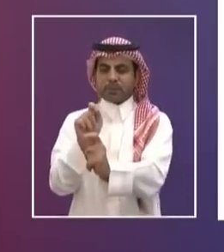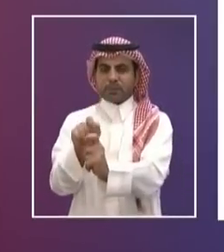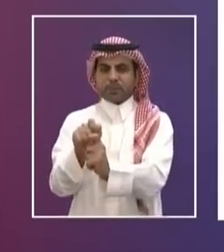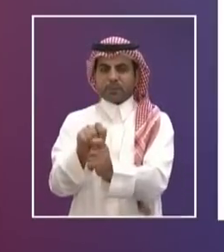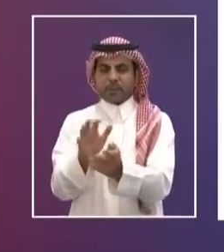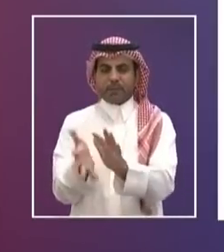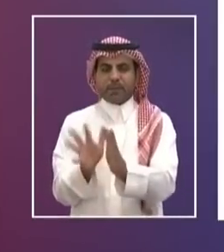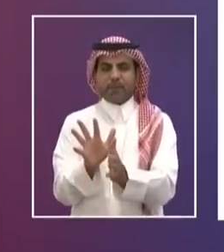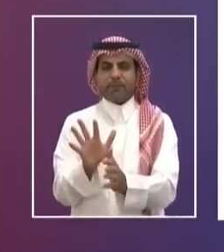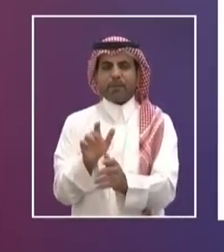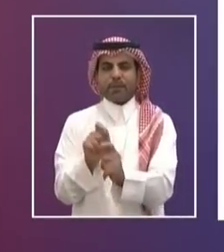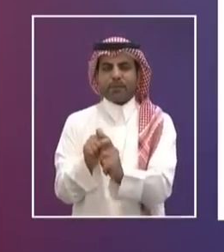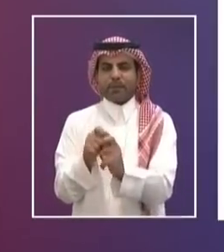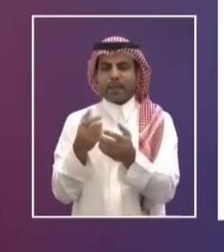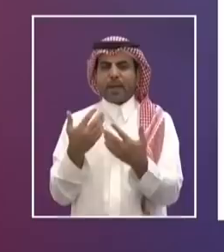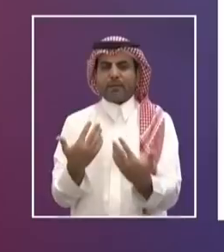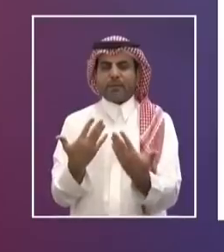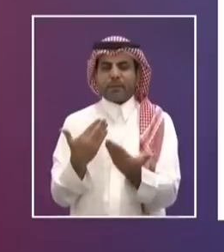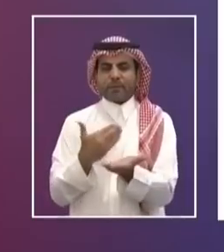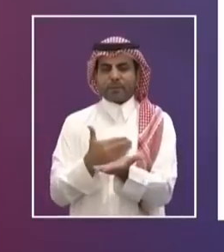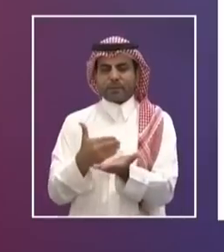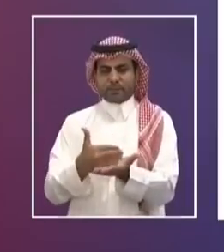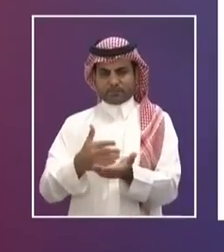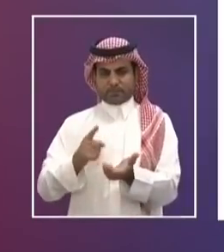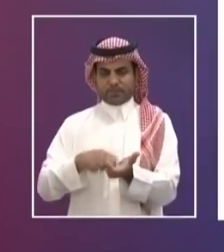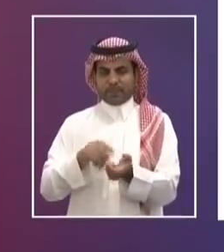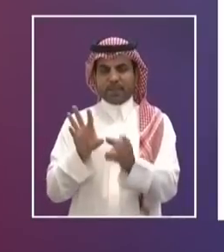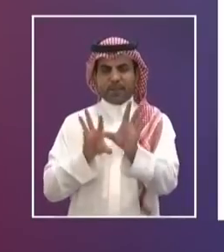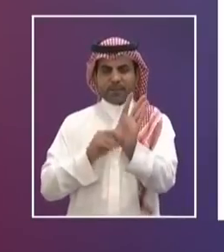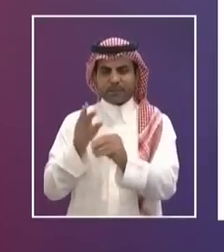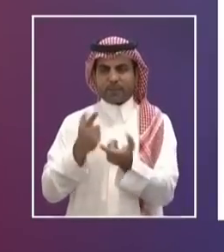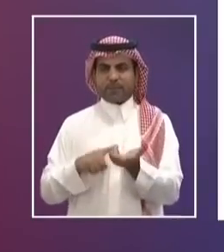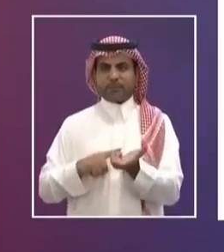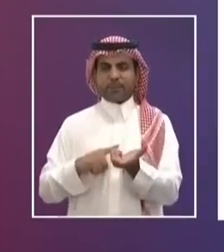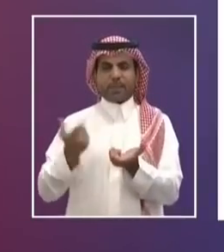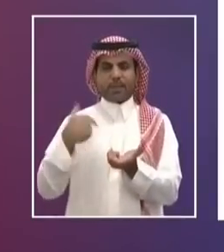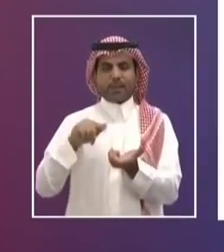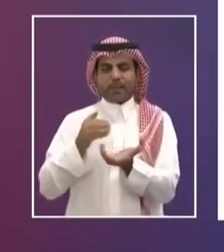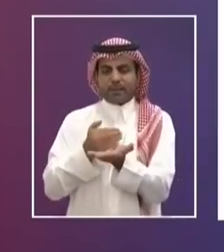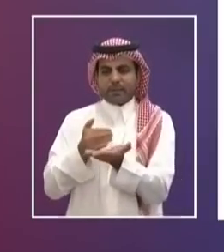عن الفيروس بشكل مبسط، عن طريق قصص، عن طريق